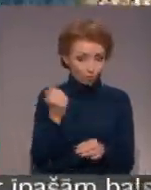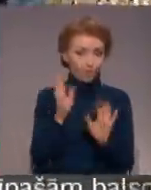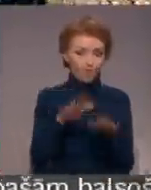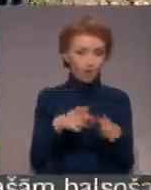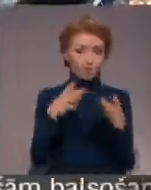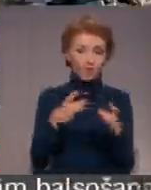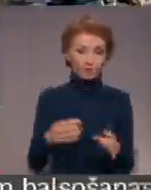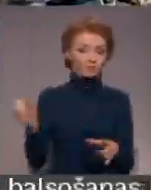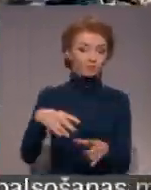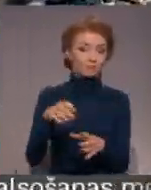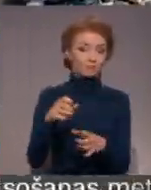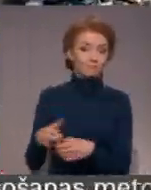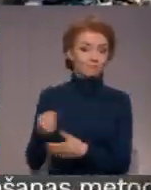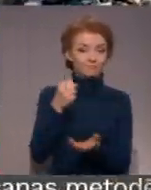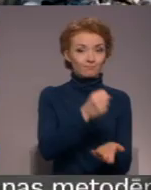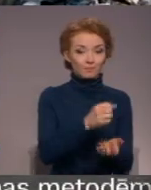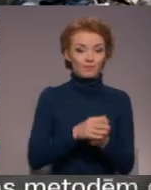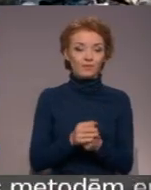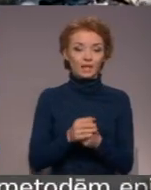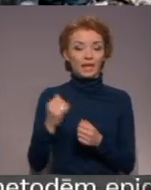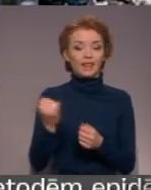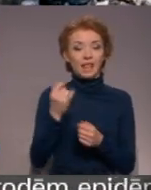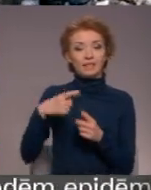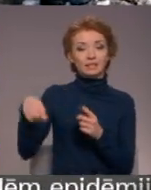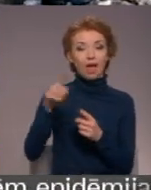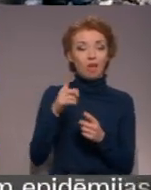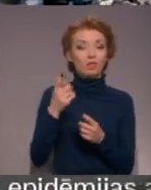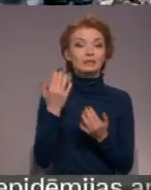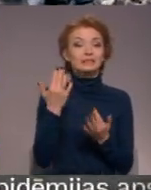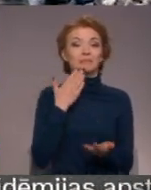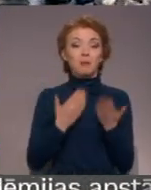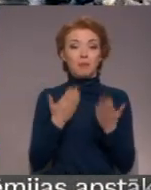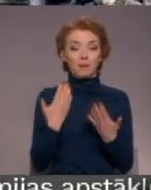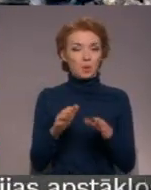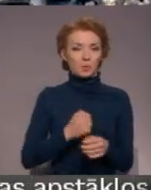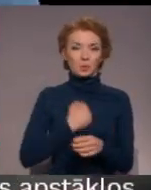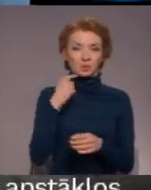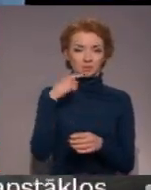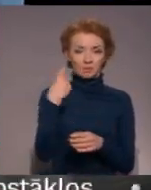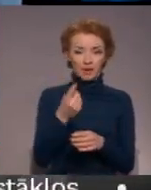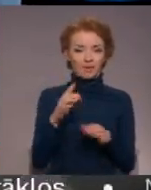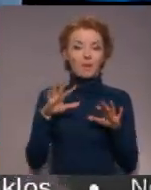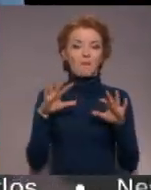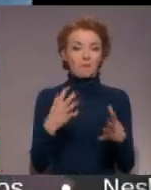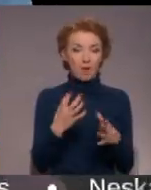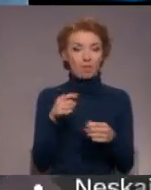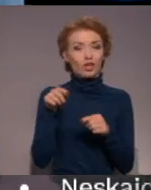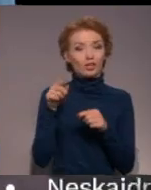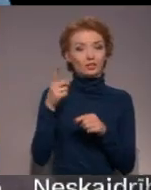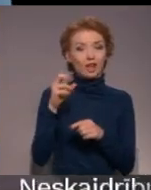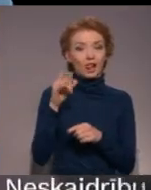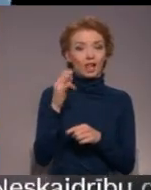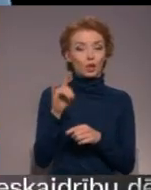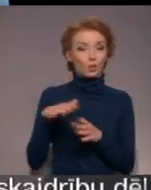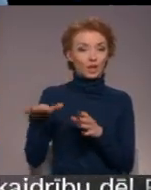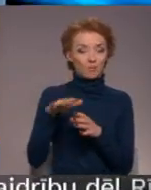maisiņu salasīt. Cik interesanti izmēģinās jauno izklaides veidu, pagaidām vēl grūti prognozēt, bet Sedliņu ģimene ir gatava